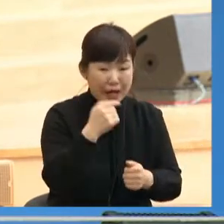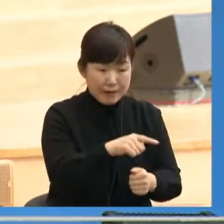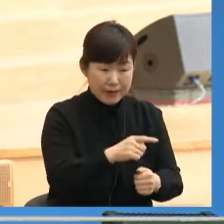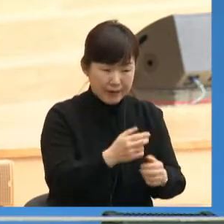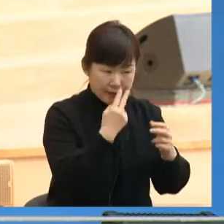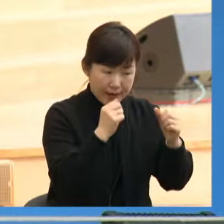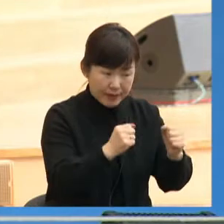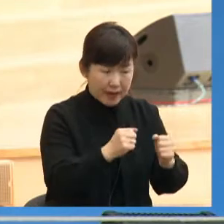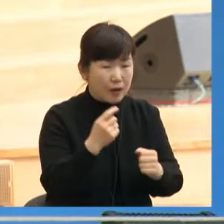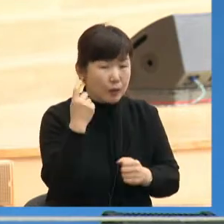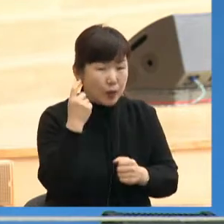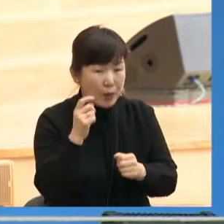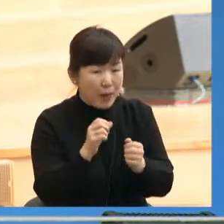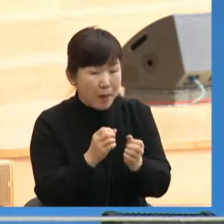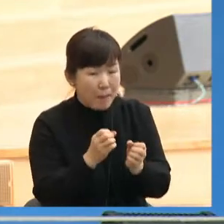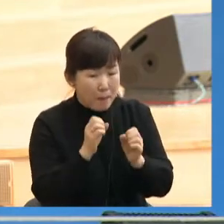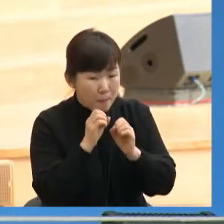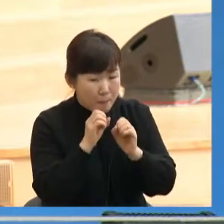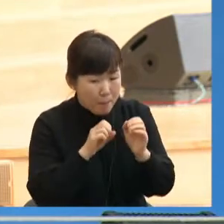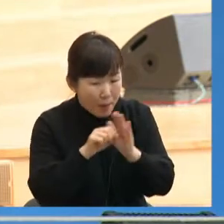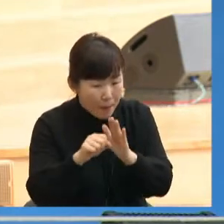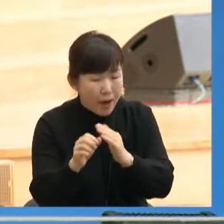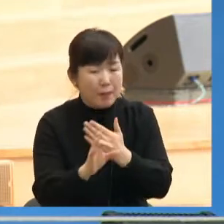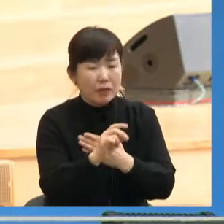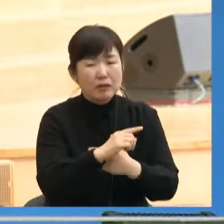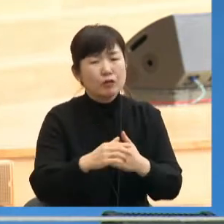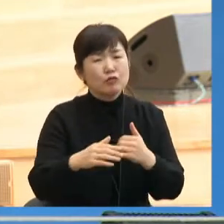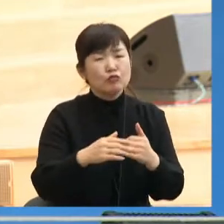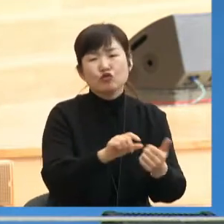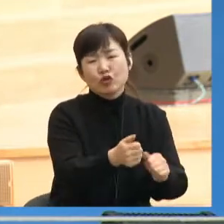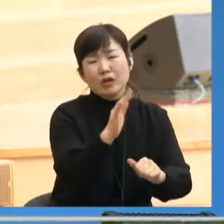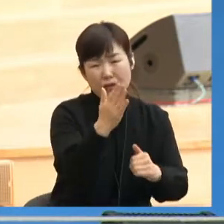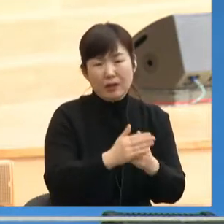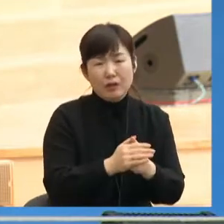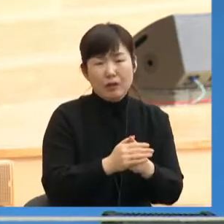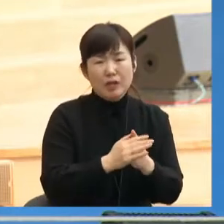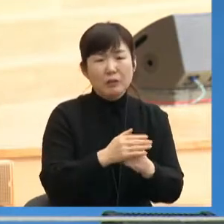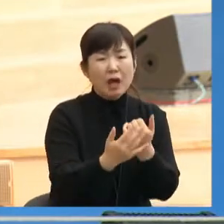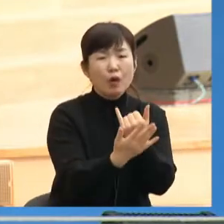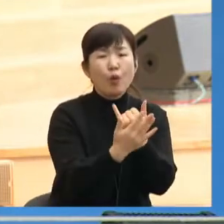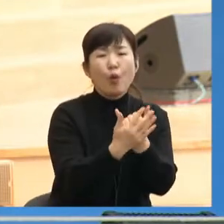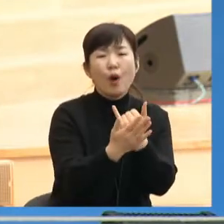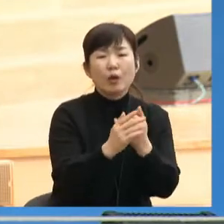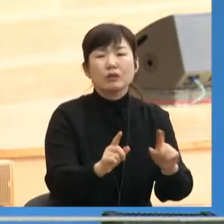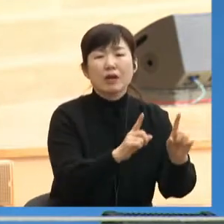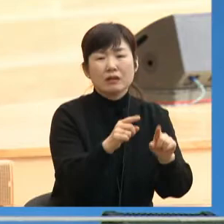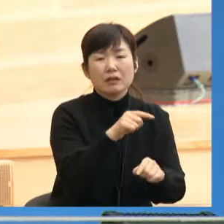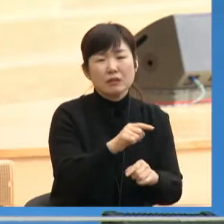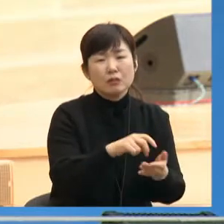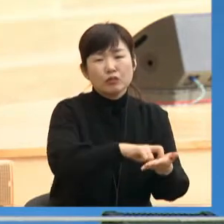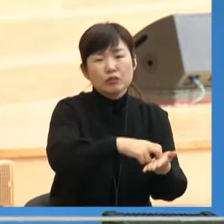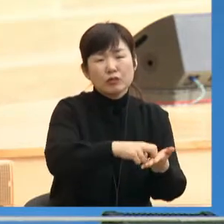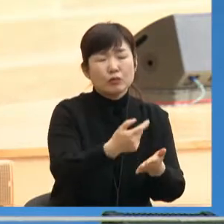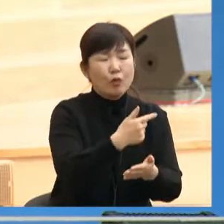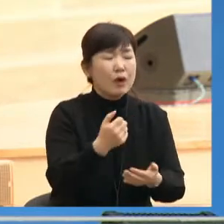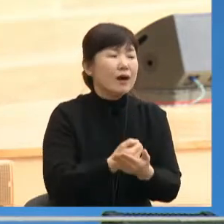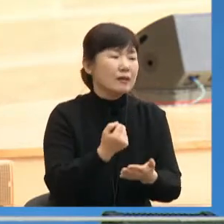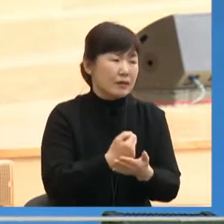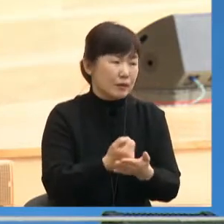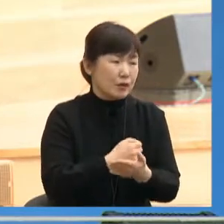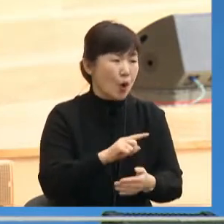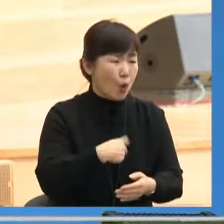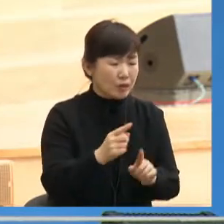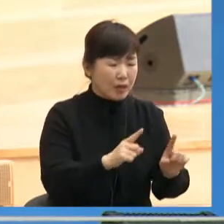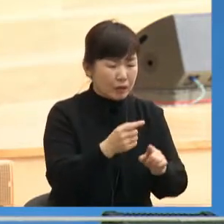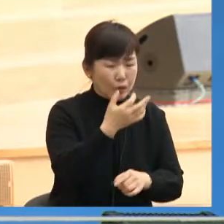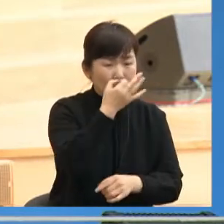그는 죽을 인생을 살아가는 거예요. 부모도 없이 고아로 살아갑니다. 므비보셋의 인생이 얼마나 안타깝습니까? 혼자 사는